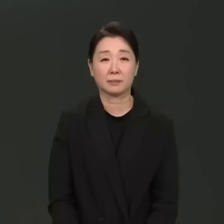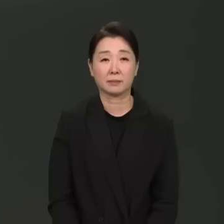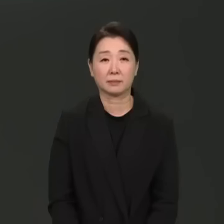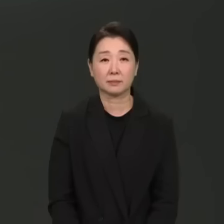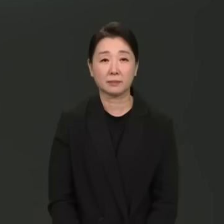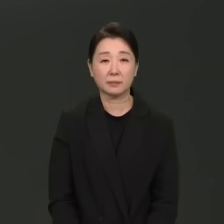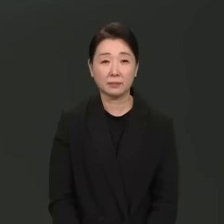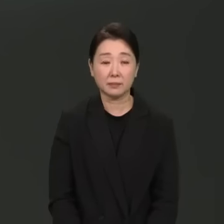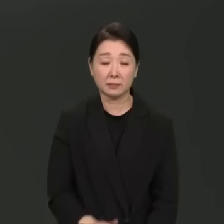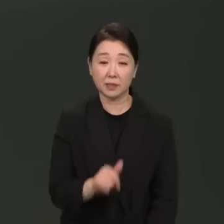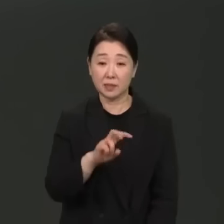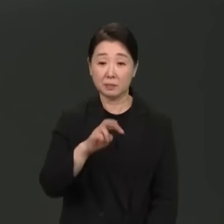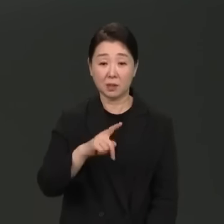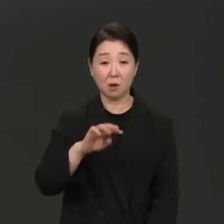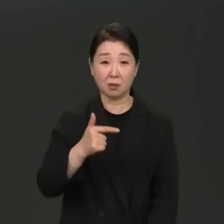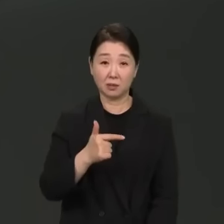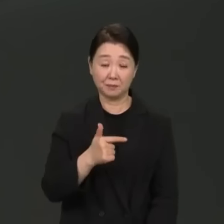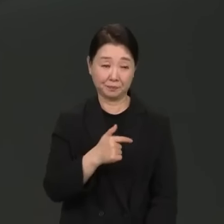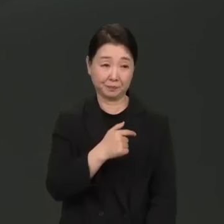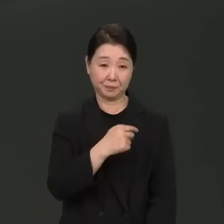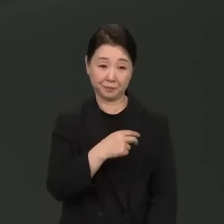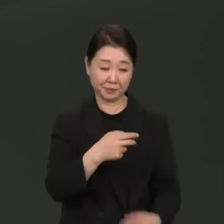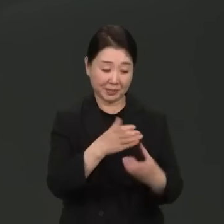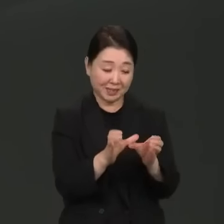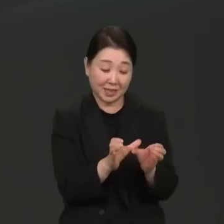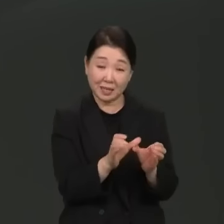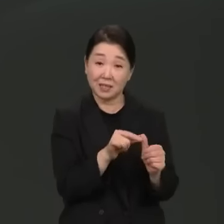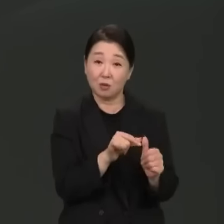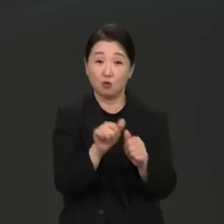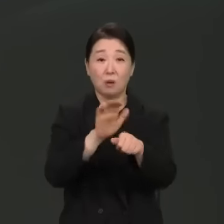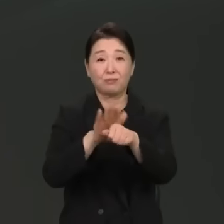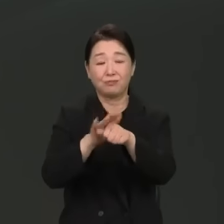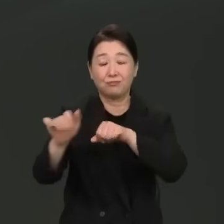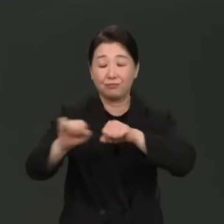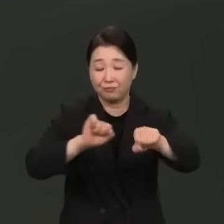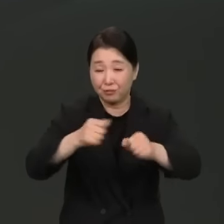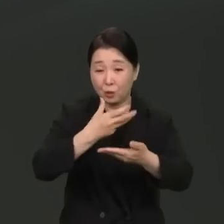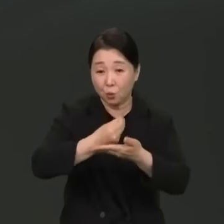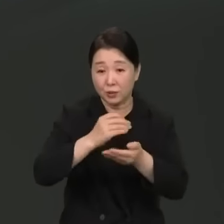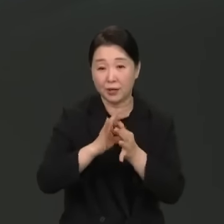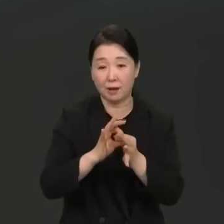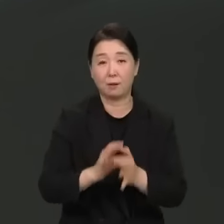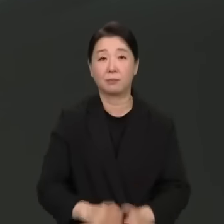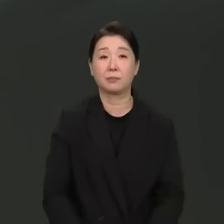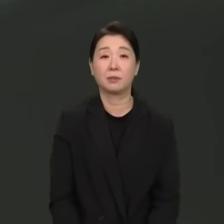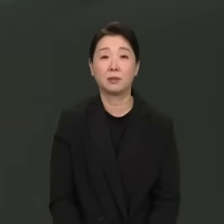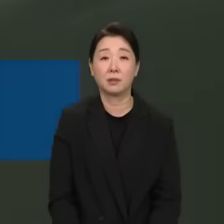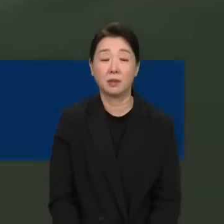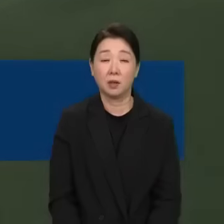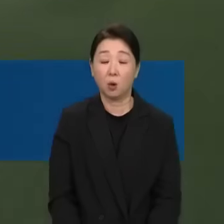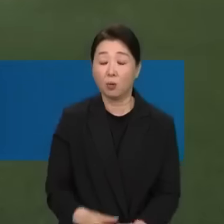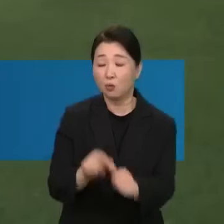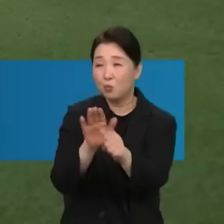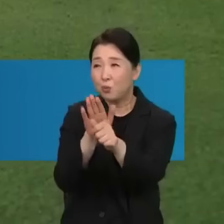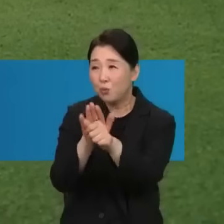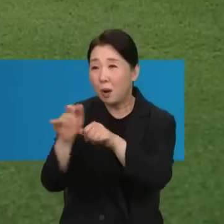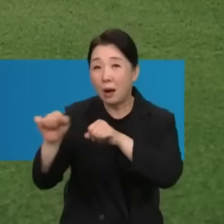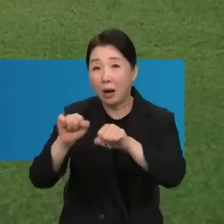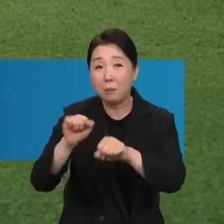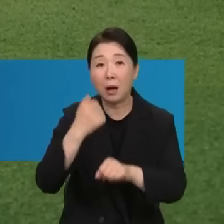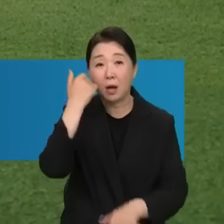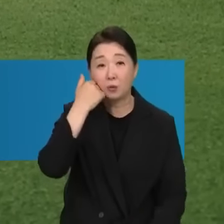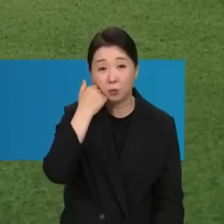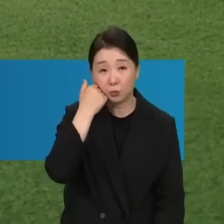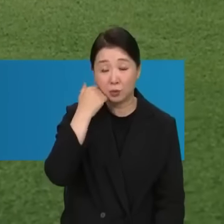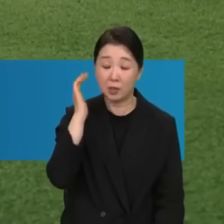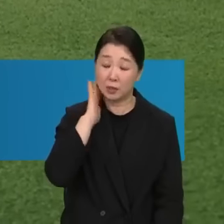임성근 전 사단장 구명 로비 의혹, 녹취 보도로 이어갑니다. 오늘은 구명 로비의 창구로 지목된